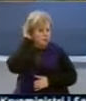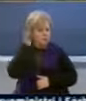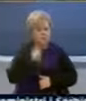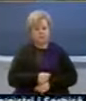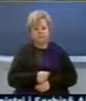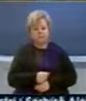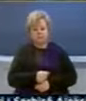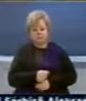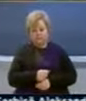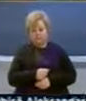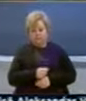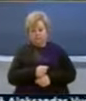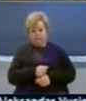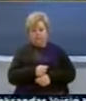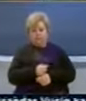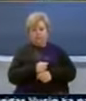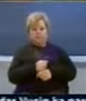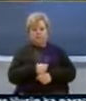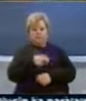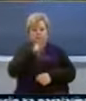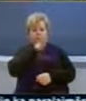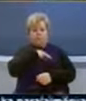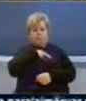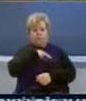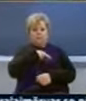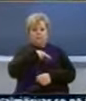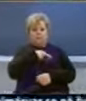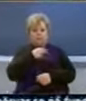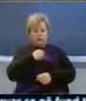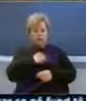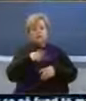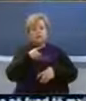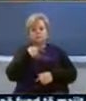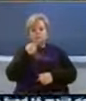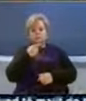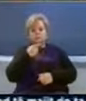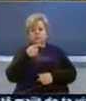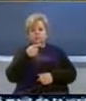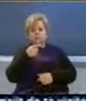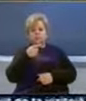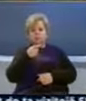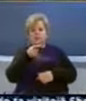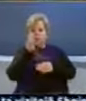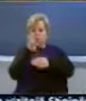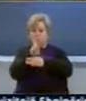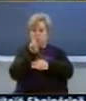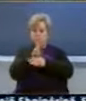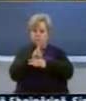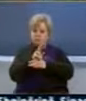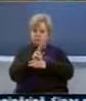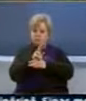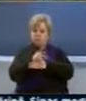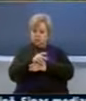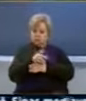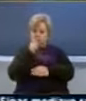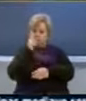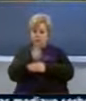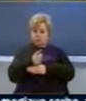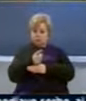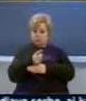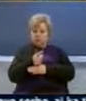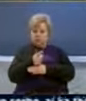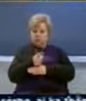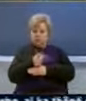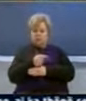drejtësisë, pa anashkaluar përgjegjësinë politike të kryeministrit, që kujdesi i shtuar në këto që ne